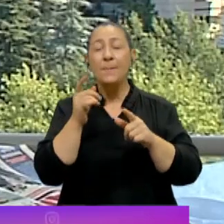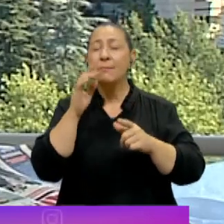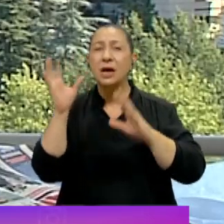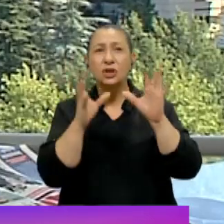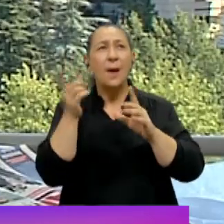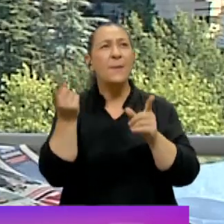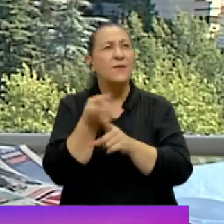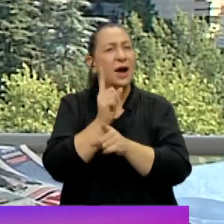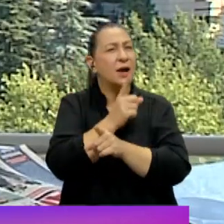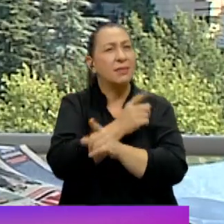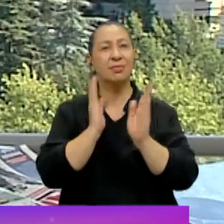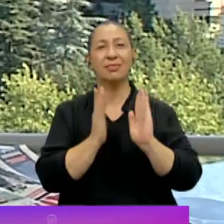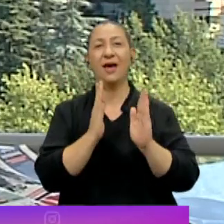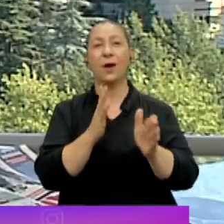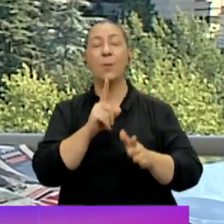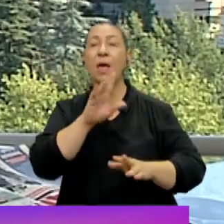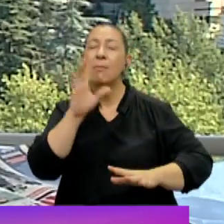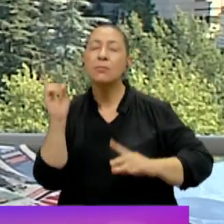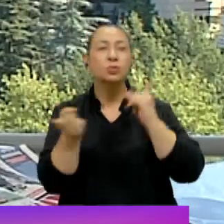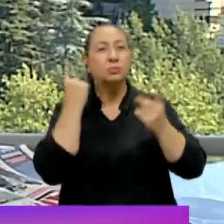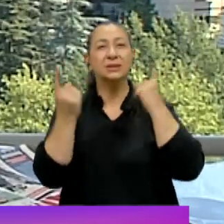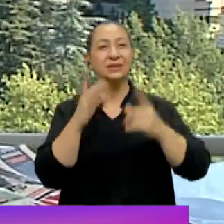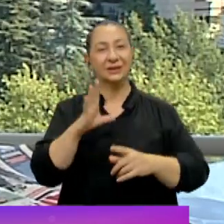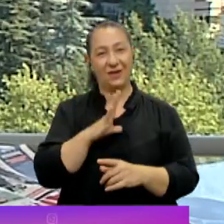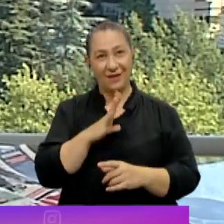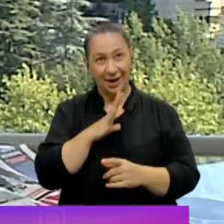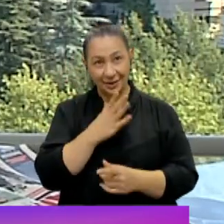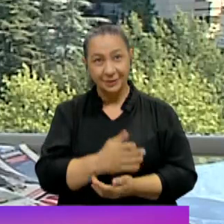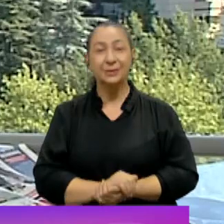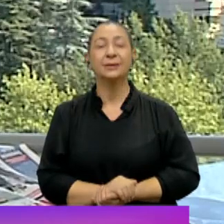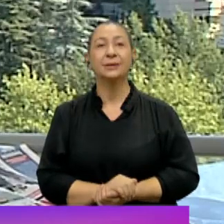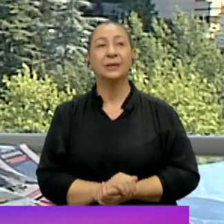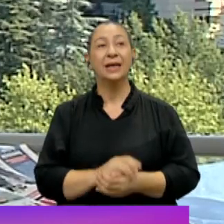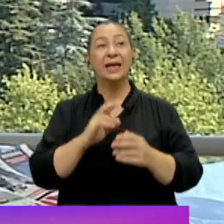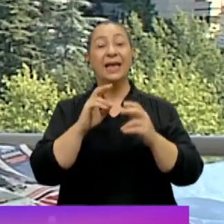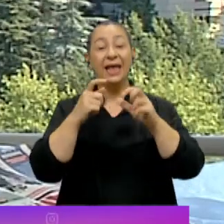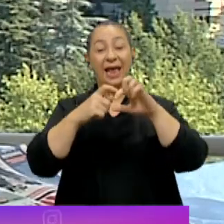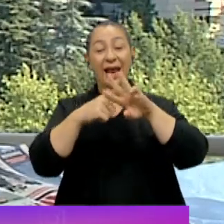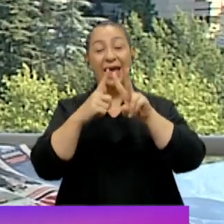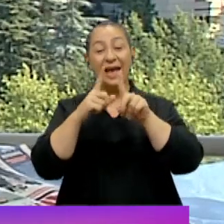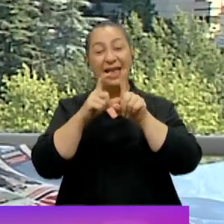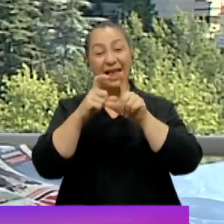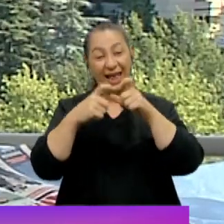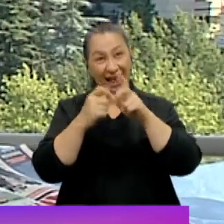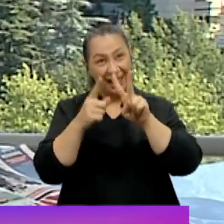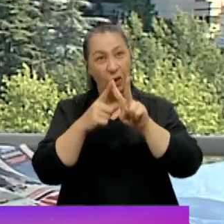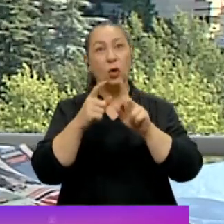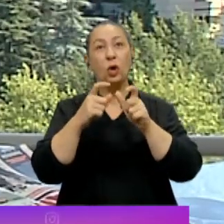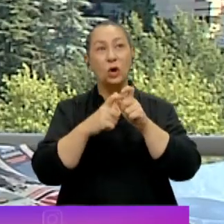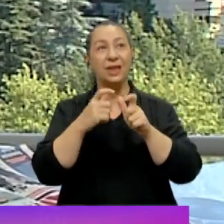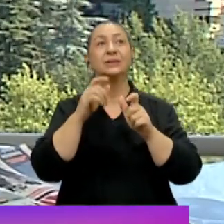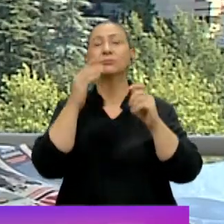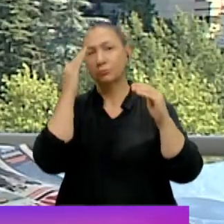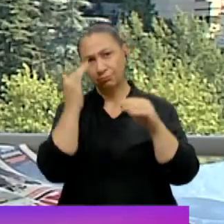Boyutta devam ediyor. Bir Macera, Şeref Düz Yatanlar'dan. Rengin Gürdeniz, Mutabıkız.